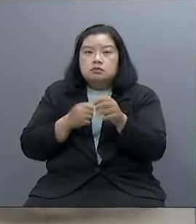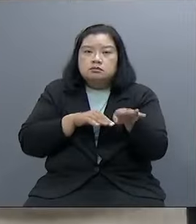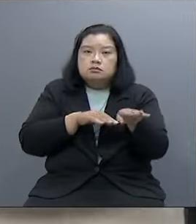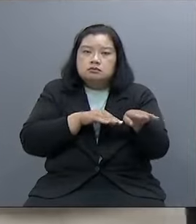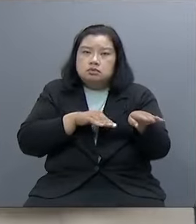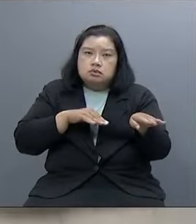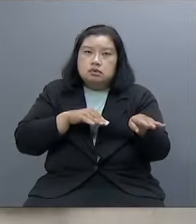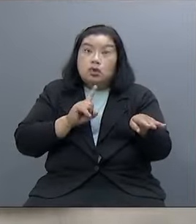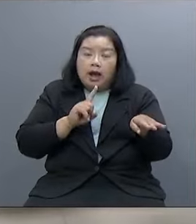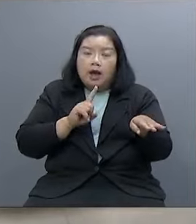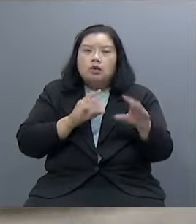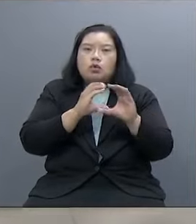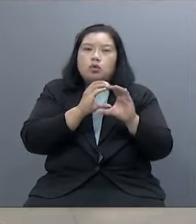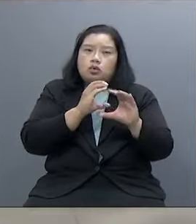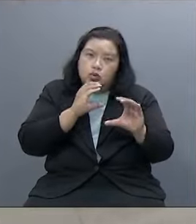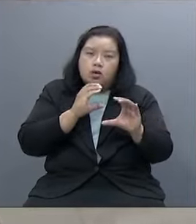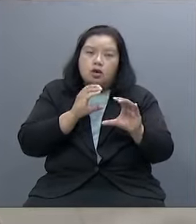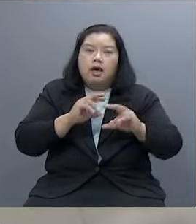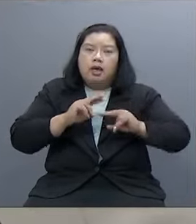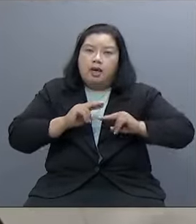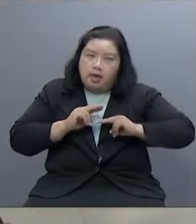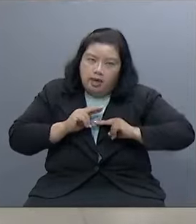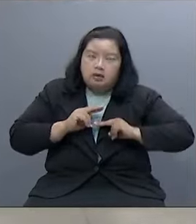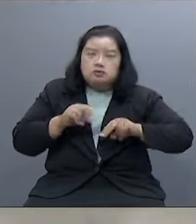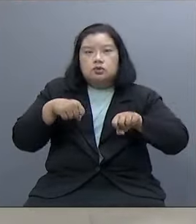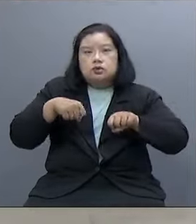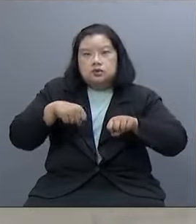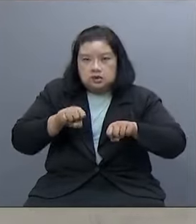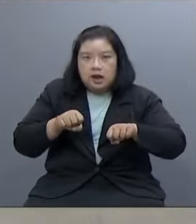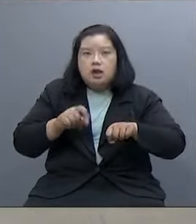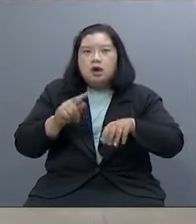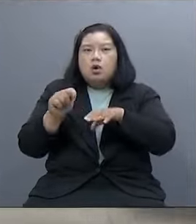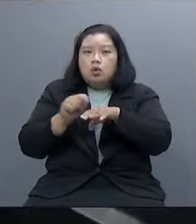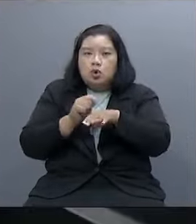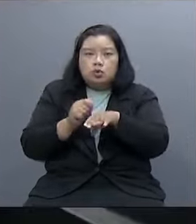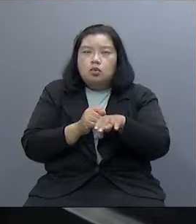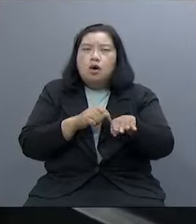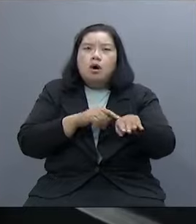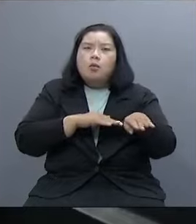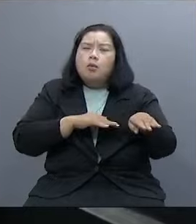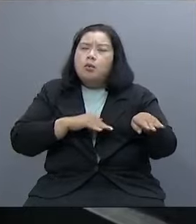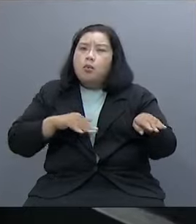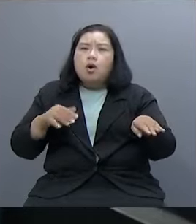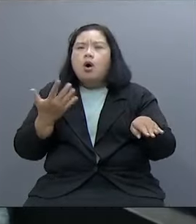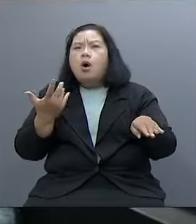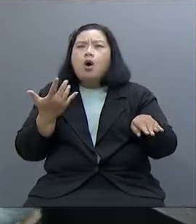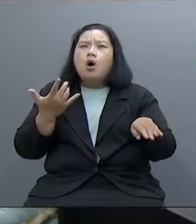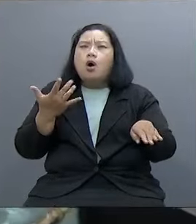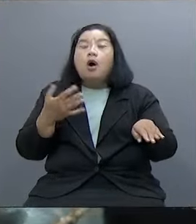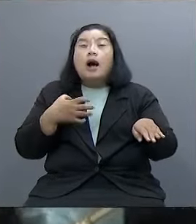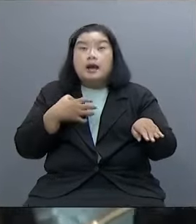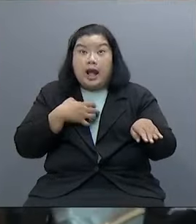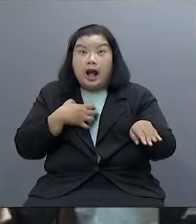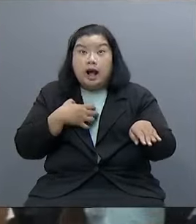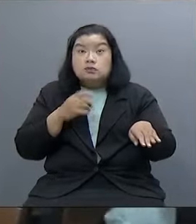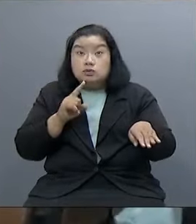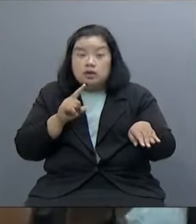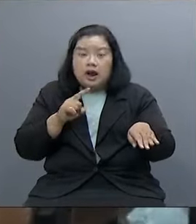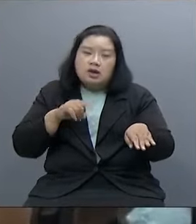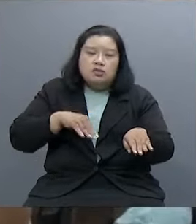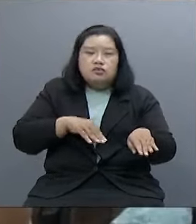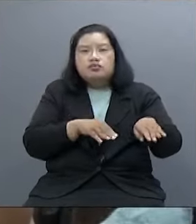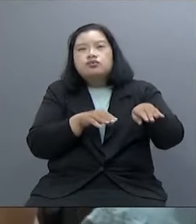บัสรถส่วนบุคคลรถมอเตอร์ไซค์รถตู้ก็คือมากันหมดนะคะมารอต่อแถวกันแบบนี้เพื่อที่จะเข้าประเทศก่อนเริ่มเทศกาลนะ